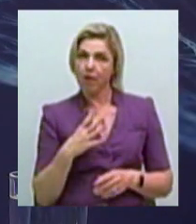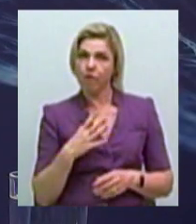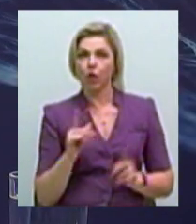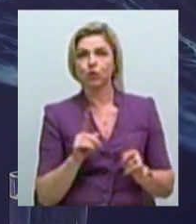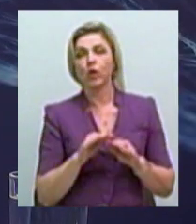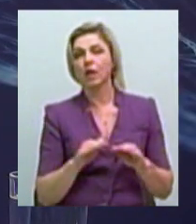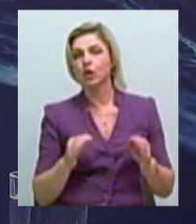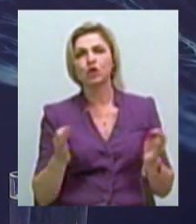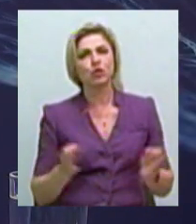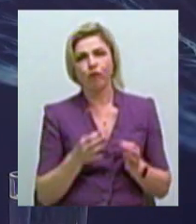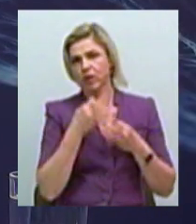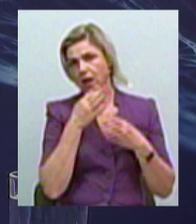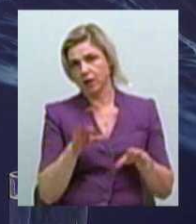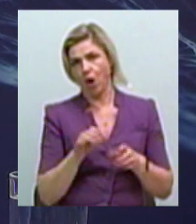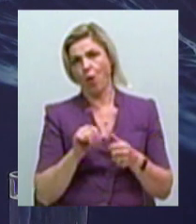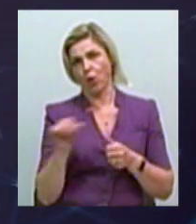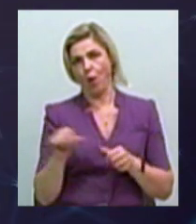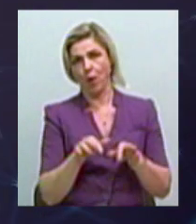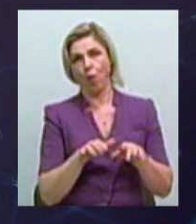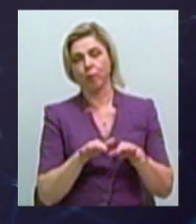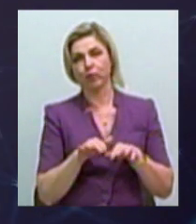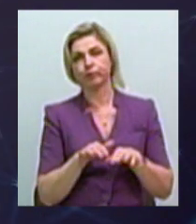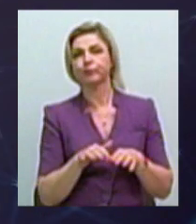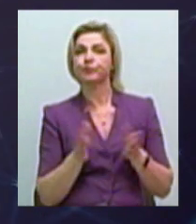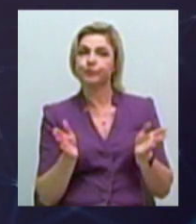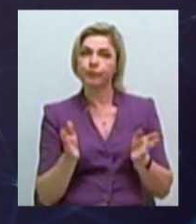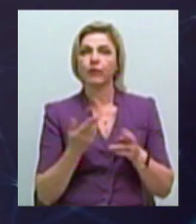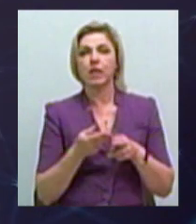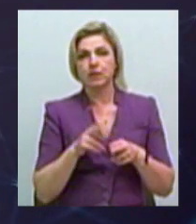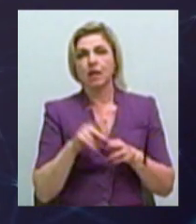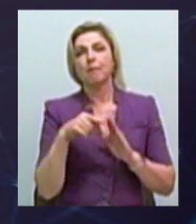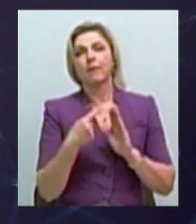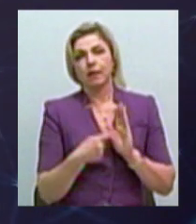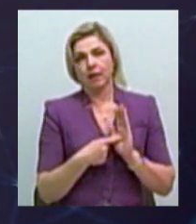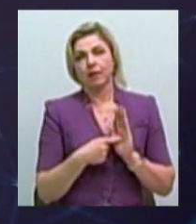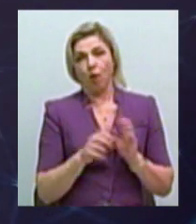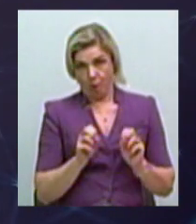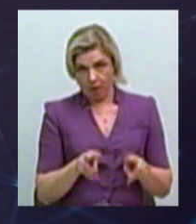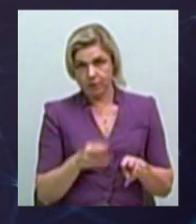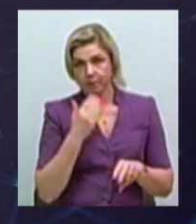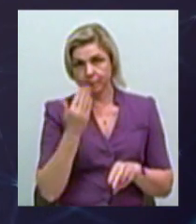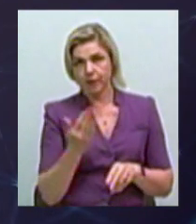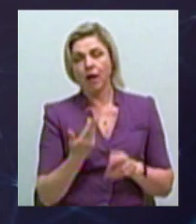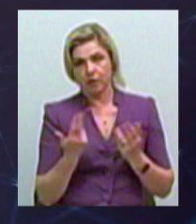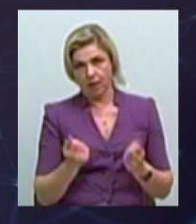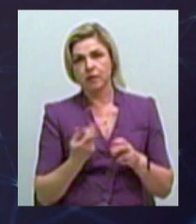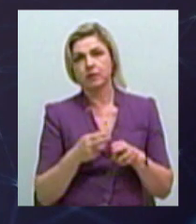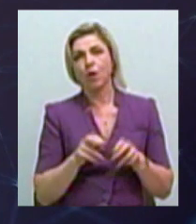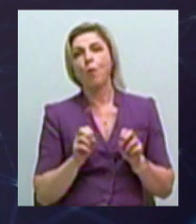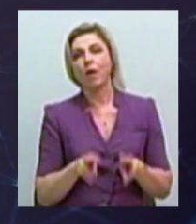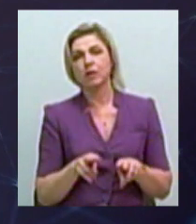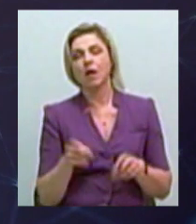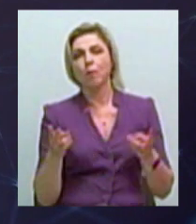крім комп'ютерних ігор? Тоді це вже питання... Це небезпека? Так, це небезпека, і це